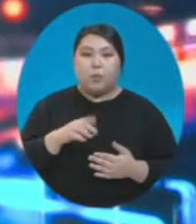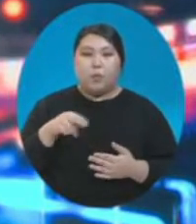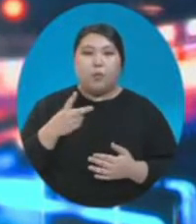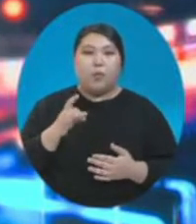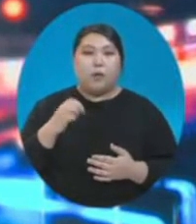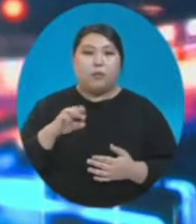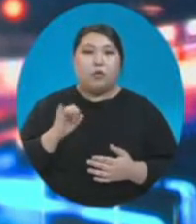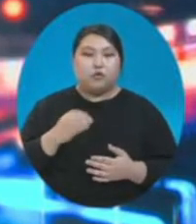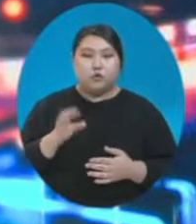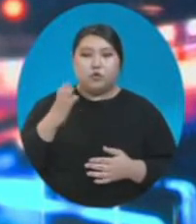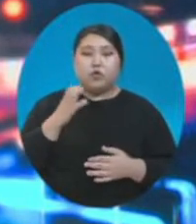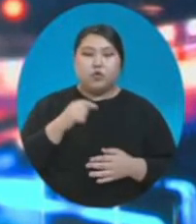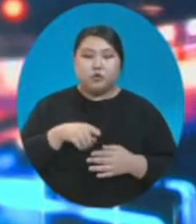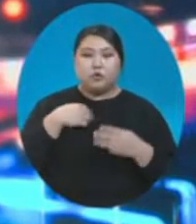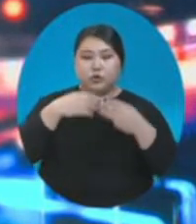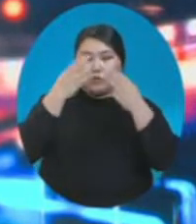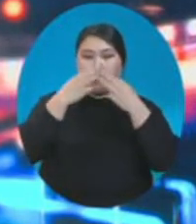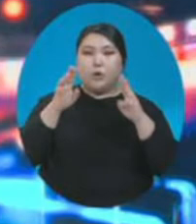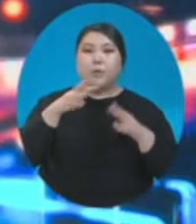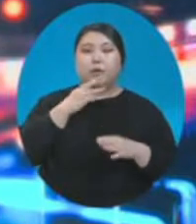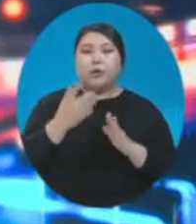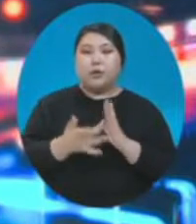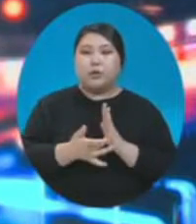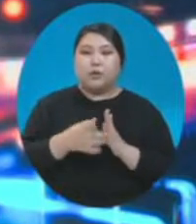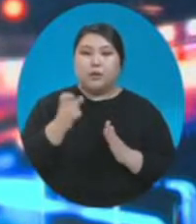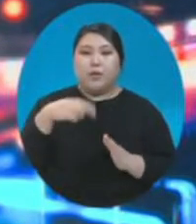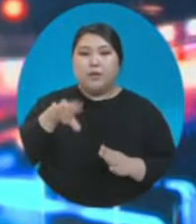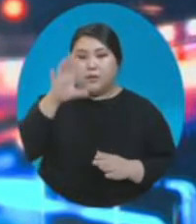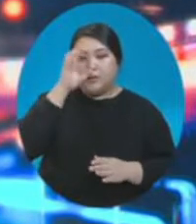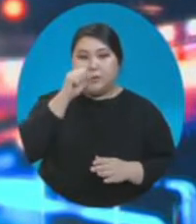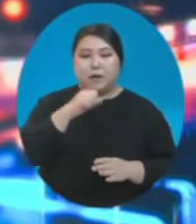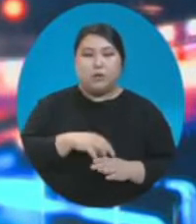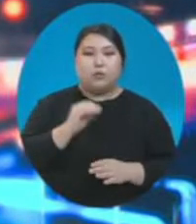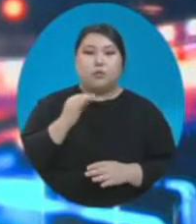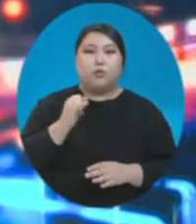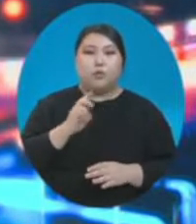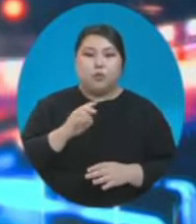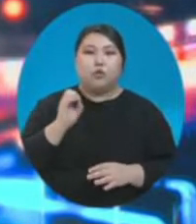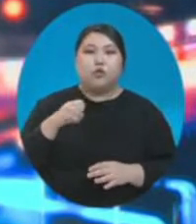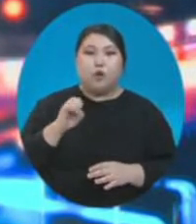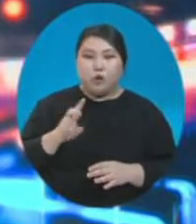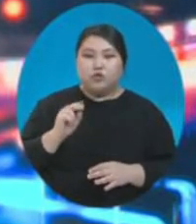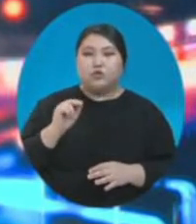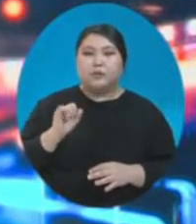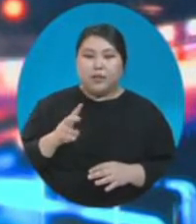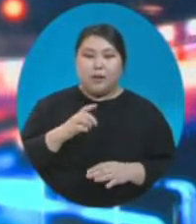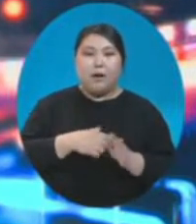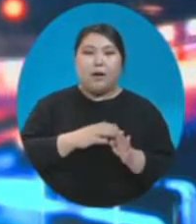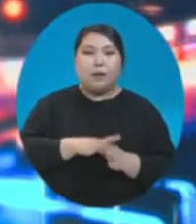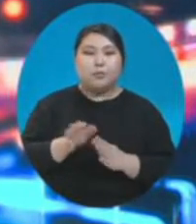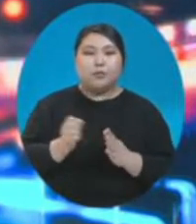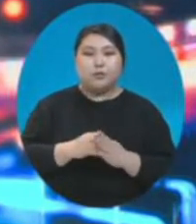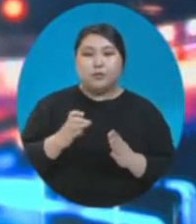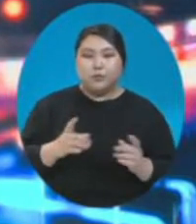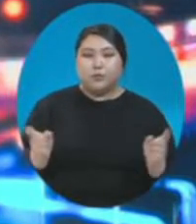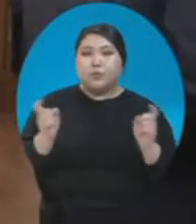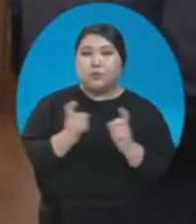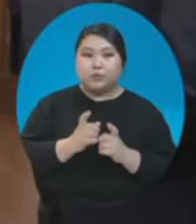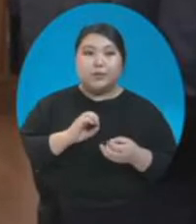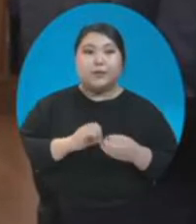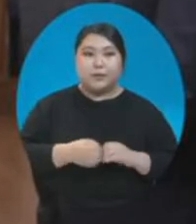Пүрвдөржинар солонгосын шинжилх ухаан мэдээллийн технологийн дэд сайд Жун Ён Чантай албан ёсны уулзалтыг